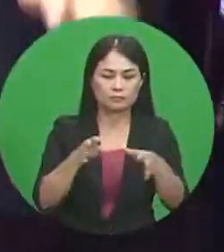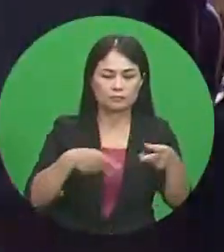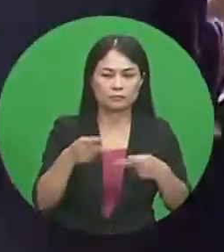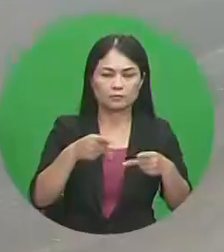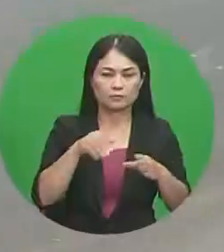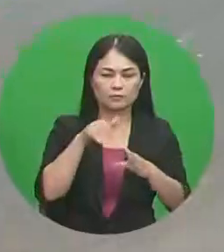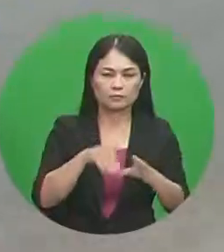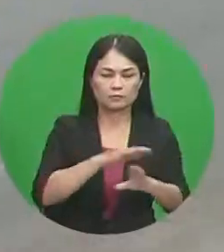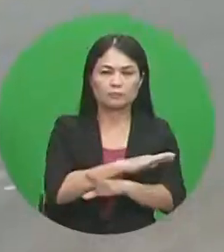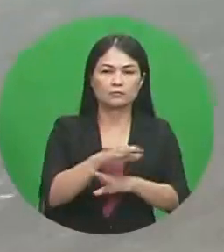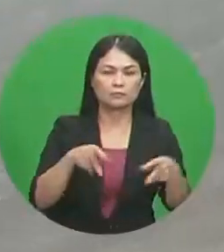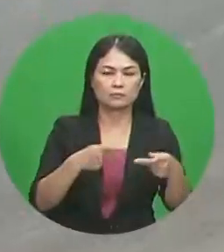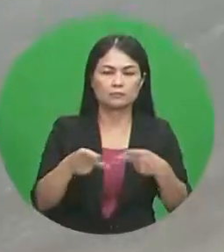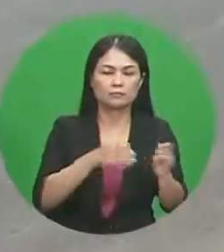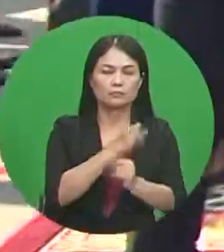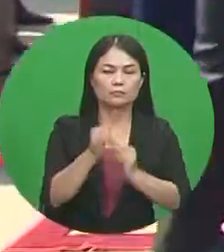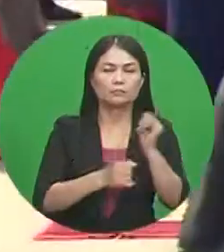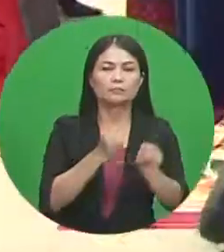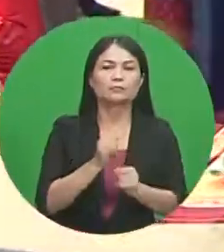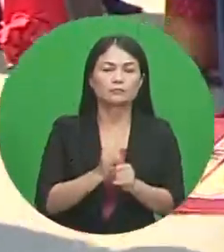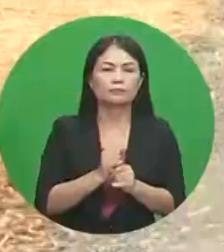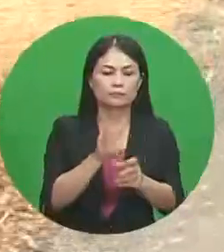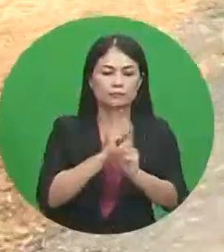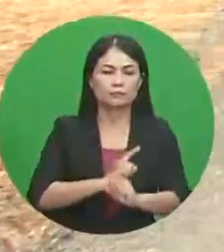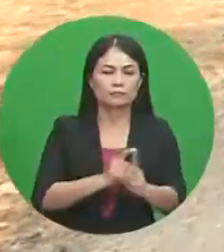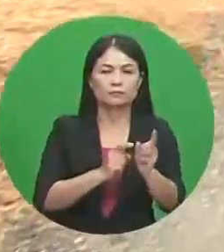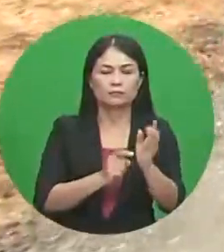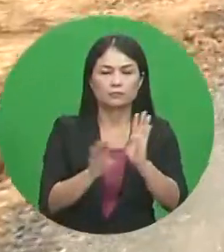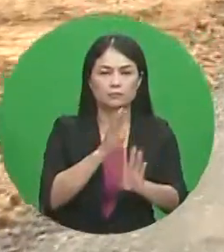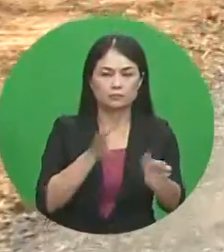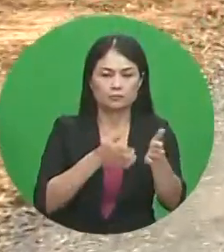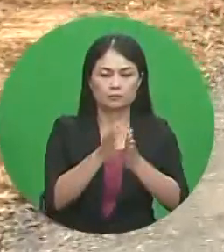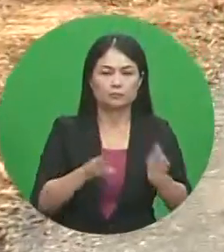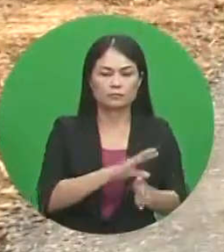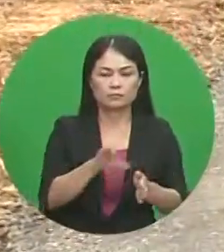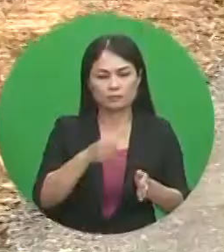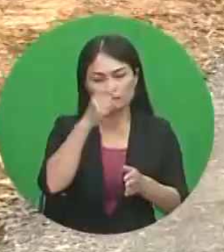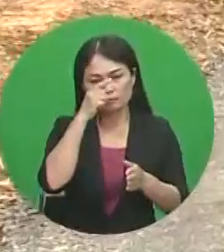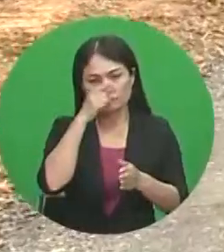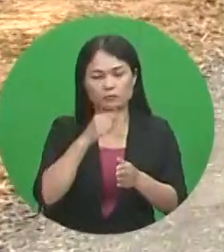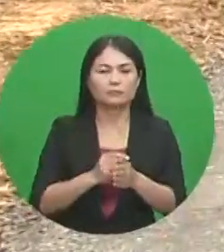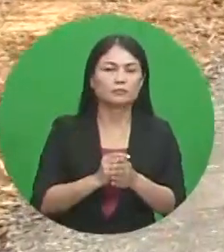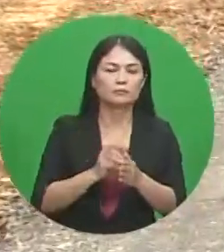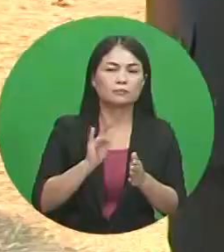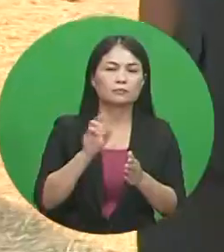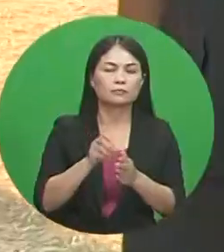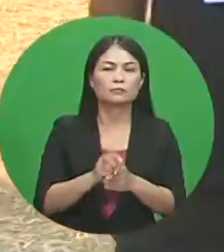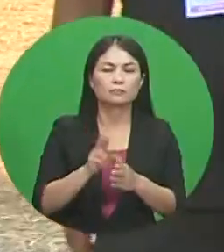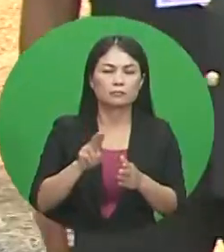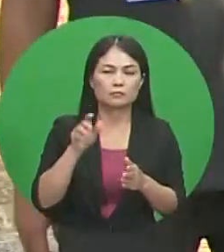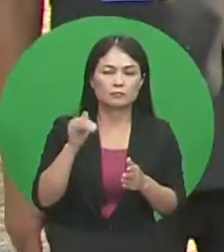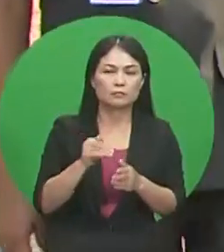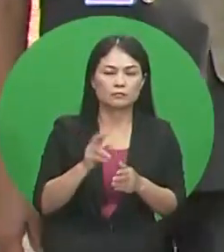ក្នុងស្រុកនិងទីផ្សារអន្តរជាតិតាមរយៈច្រកទ្វារព្រំដែនកម្ពុជាថៃប៉ោយប៉ែតអូស្មាច់